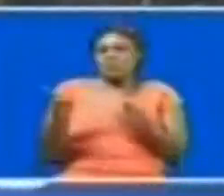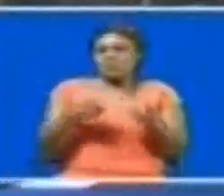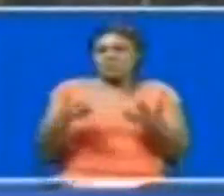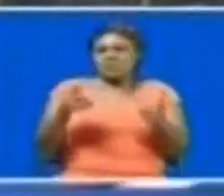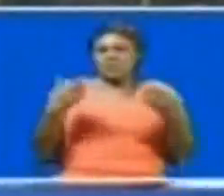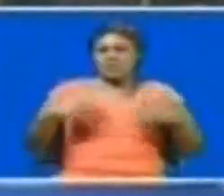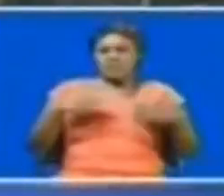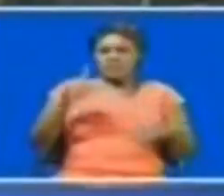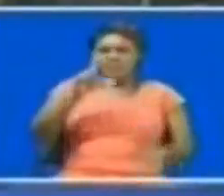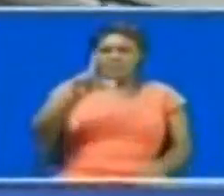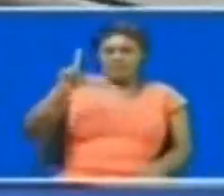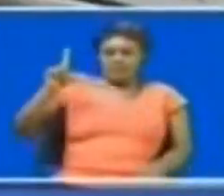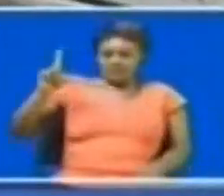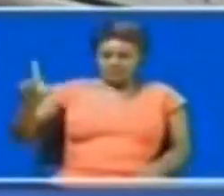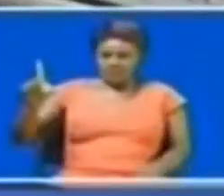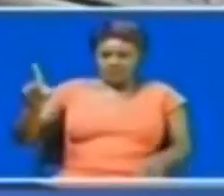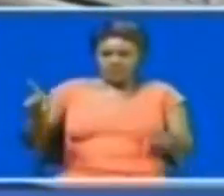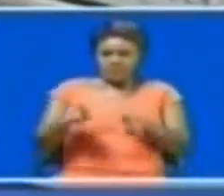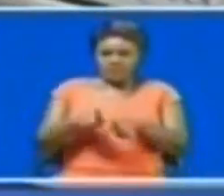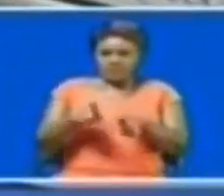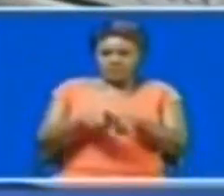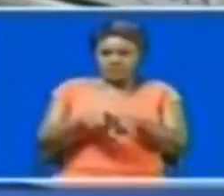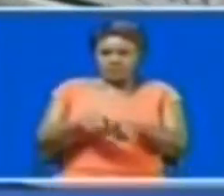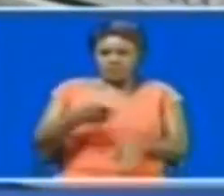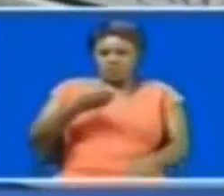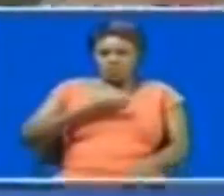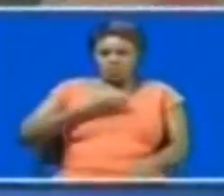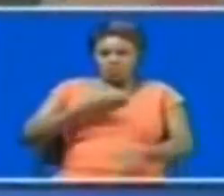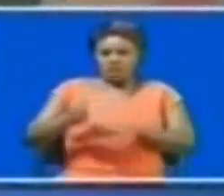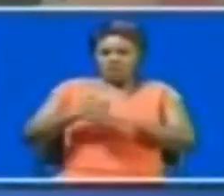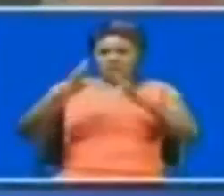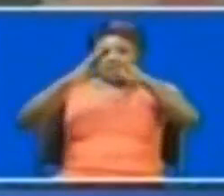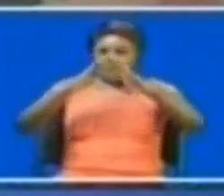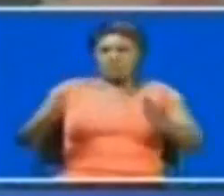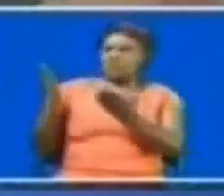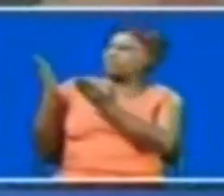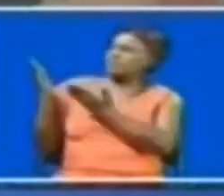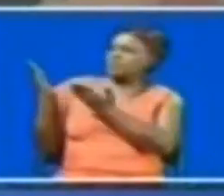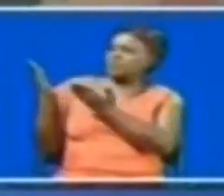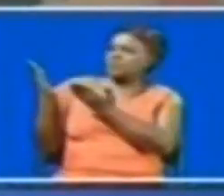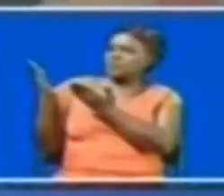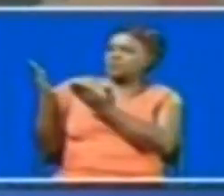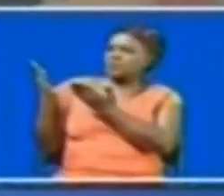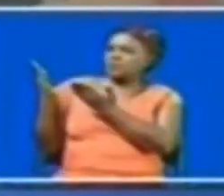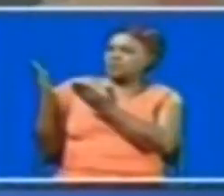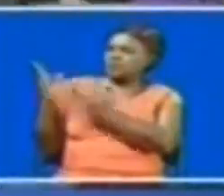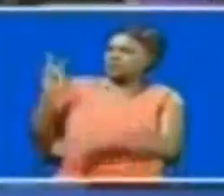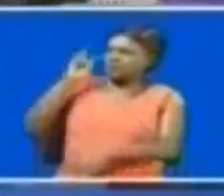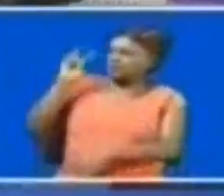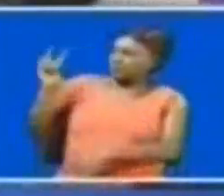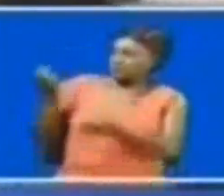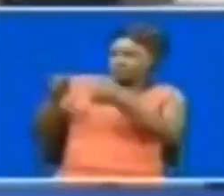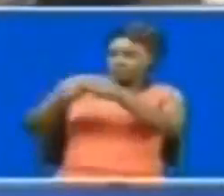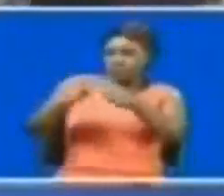Wasafiri kwenye barabara za Langata na Mbagathi pamoja na wapangaji kwa jumba la South End Mall wakiamkia ubomozi wa jumba